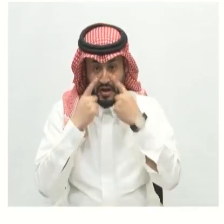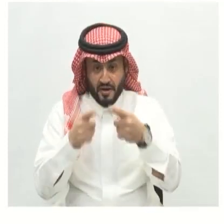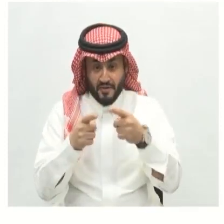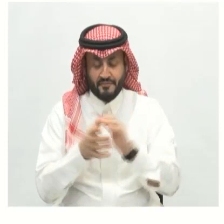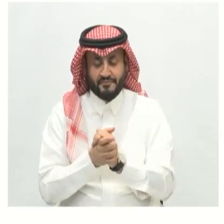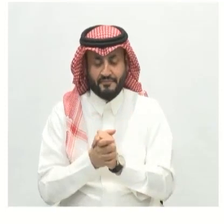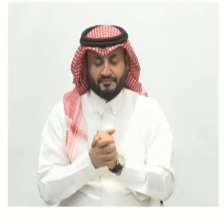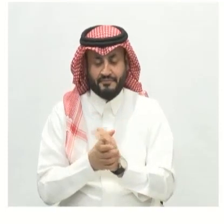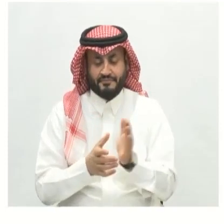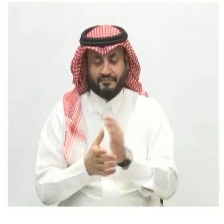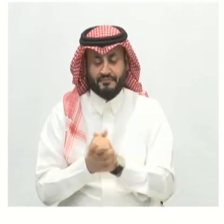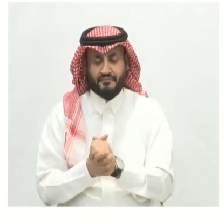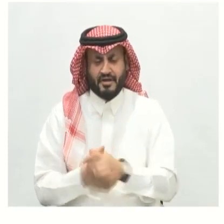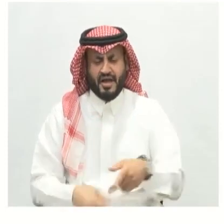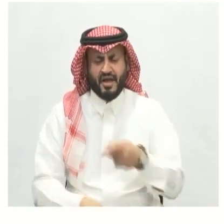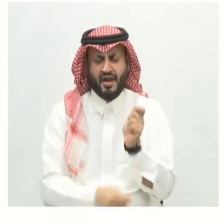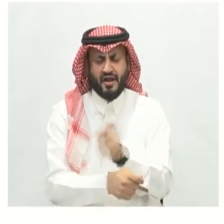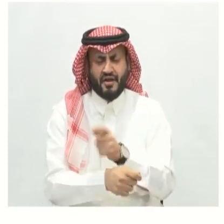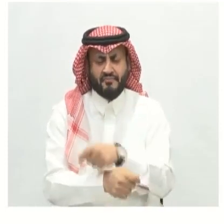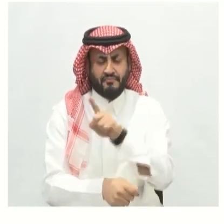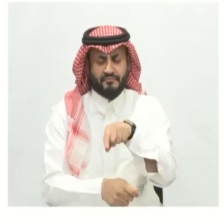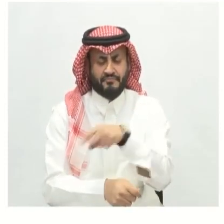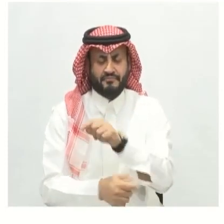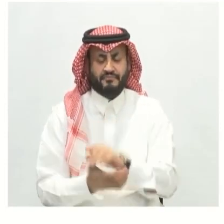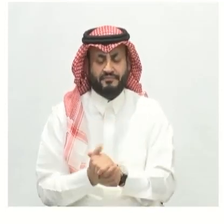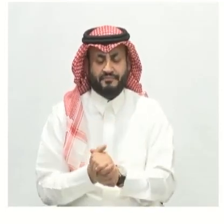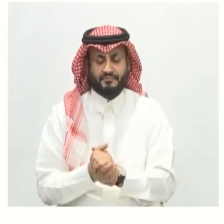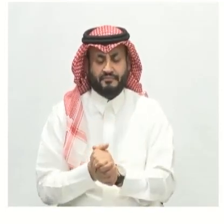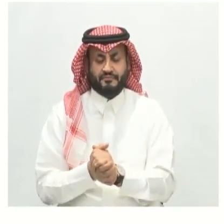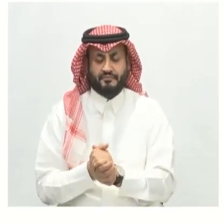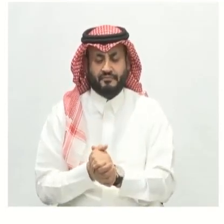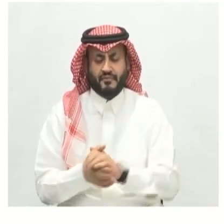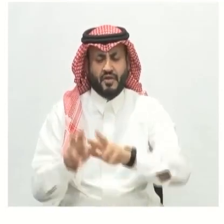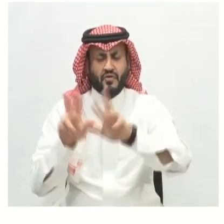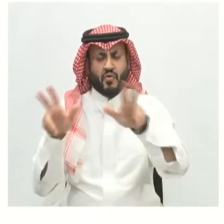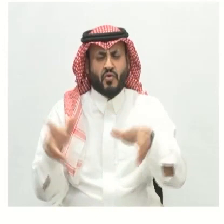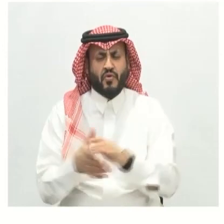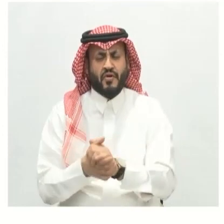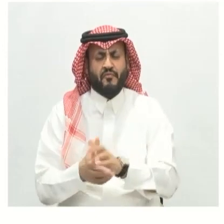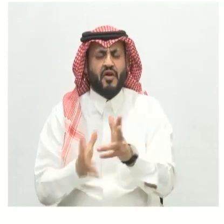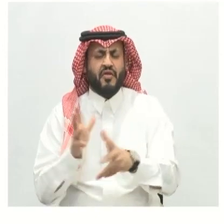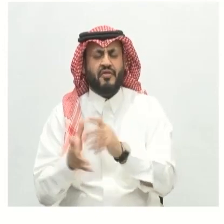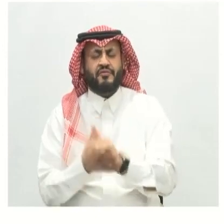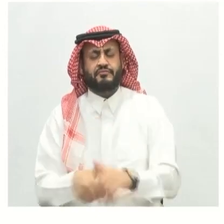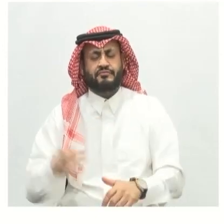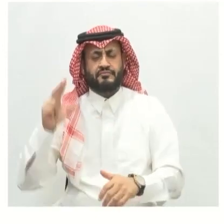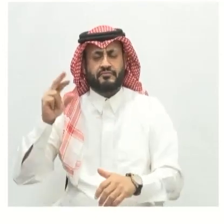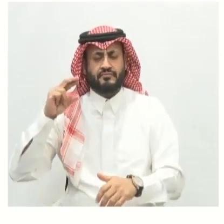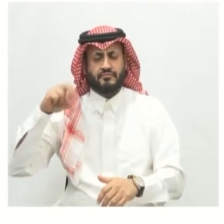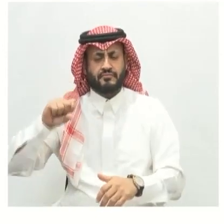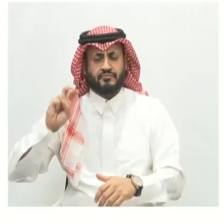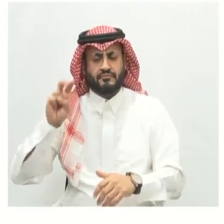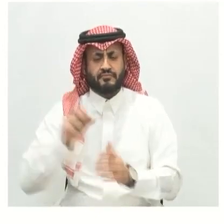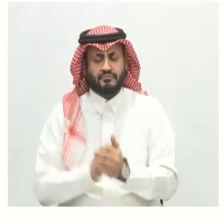اخيرا المحافظه على نظافه المكان هذه جميعها من مظاهر الذوق